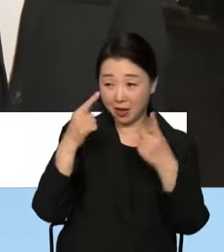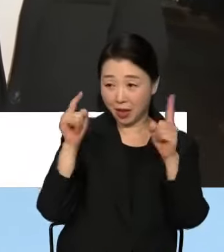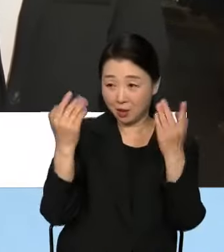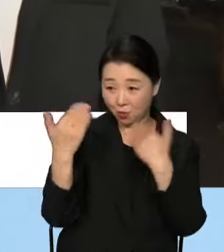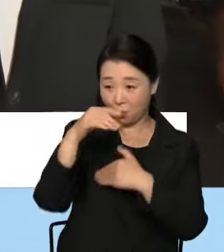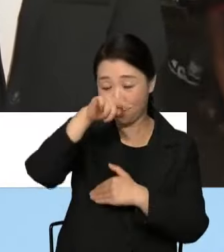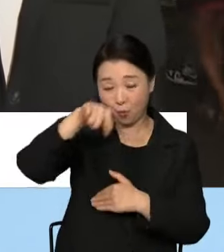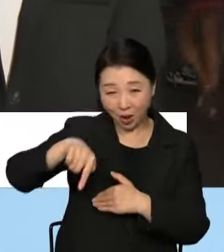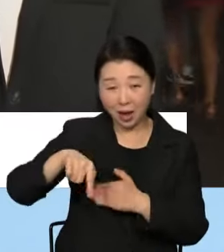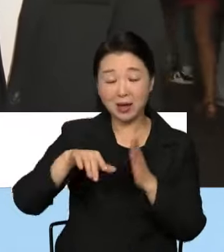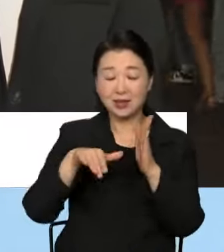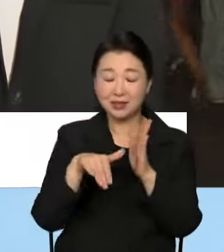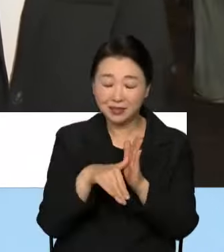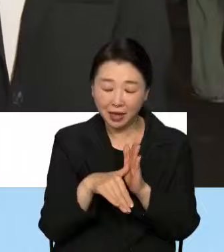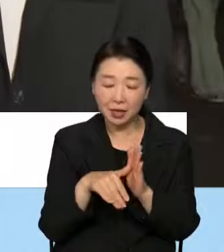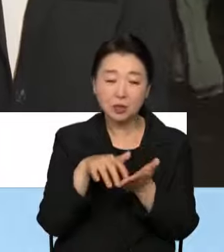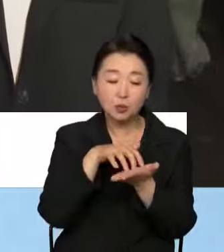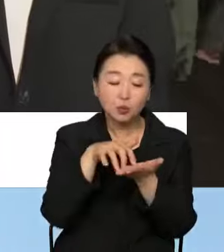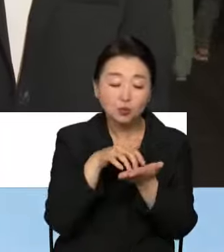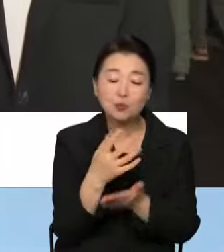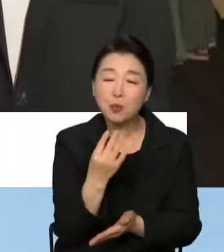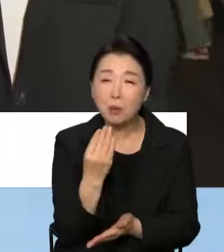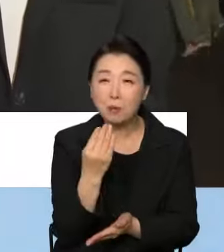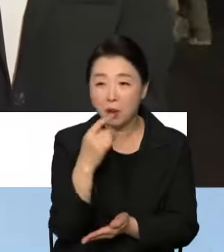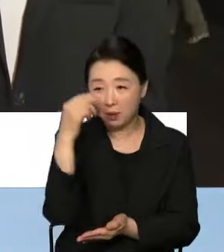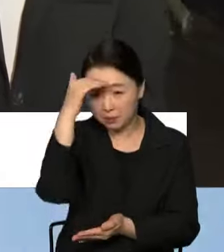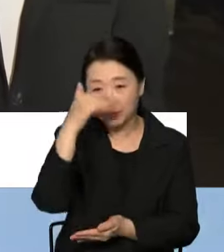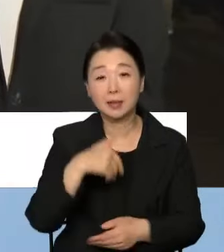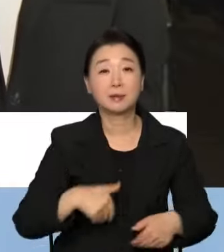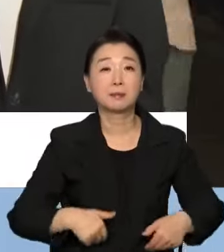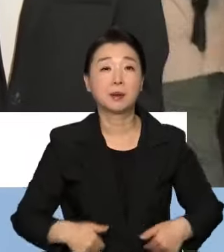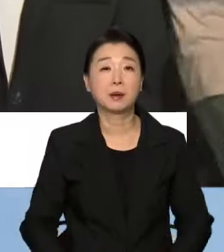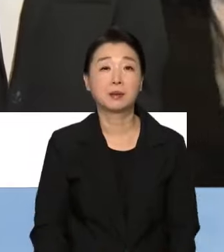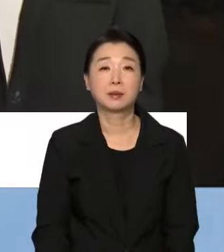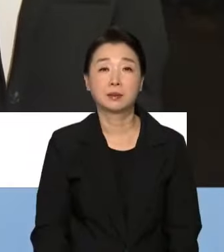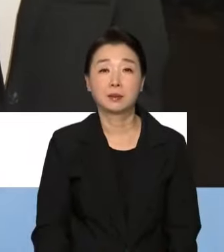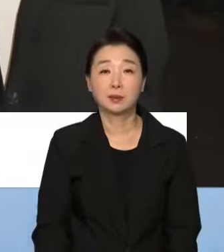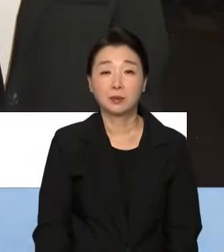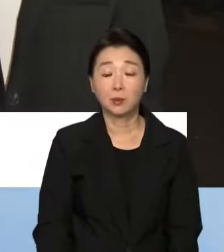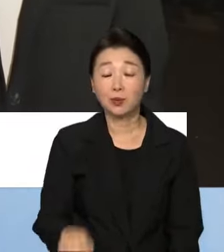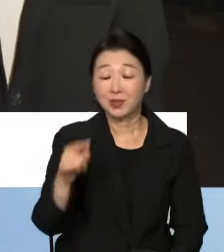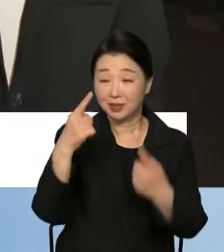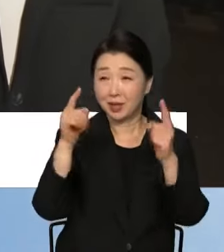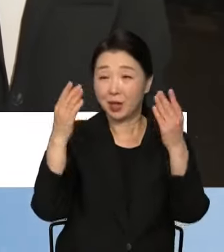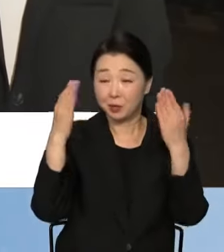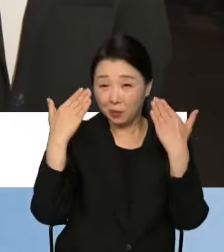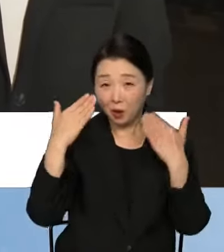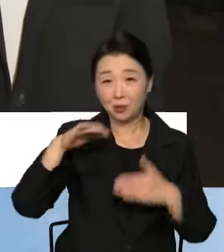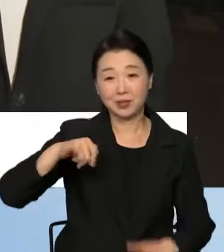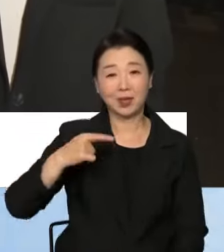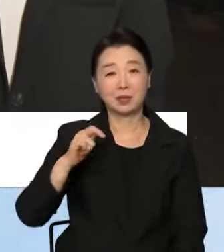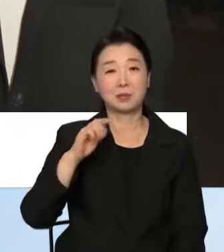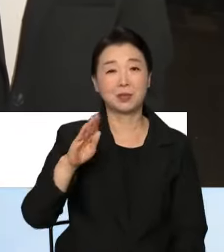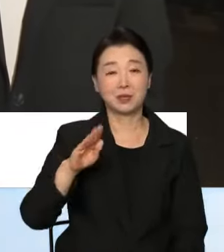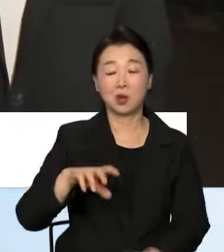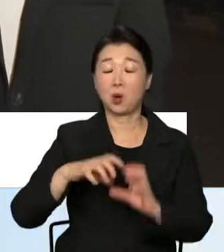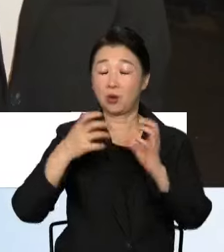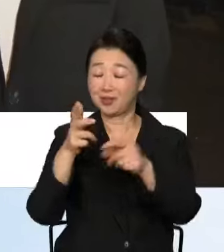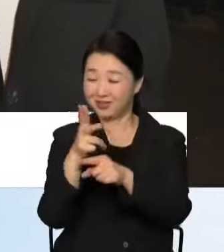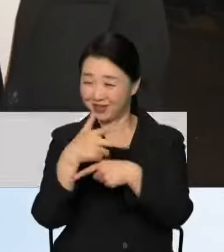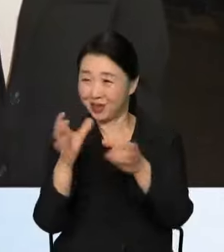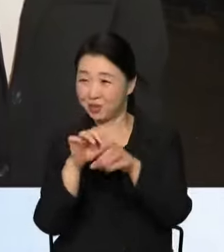개표 상황을 지켜볼 예정입니다. 지금 하워드 대에는 JTBC를 비롯해 전 세계 각국 취재진이 몰려와